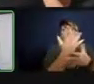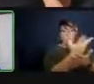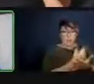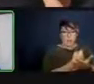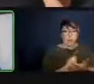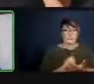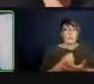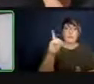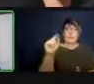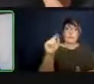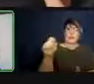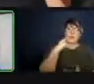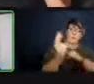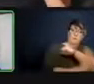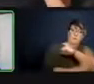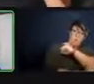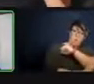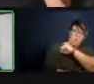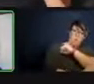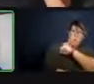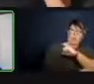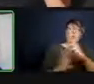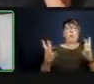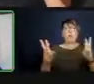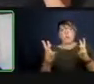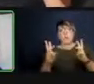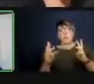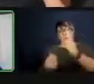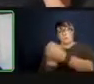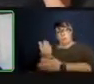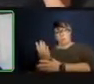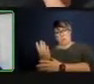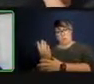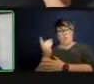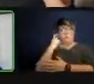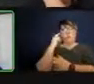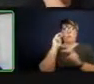katika viwango mbalimbali katika shule hizi zetu.